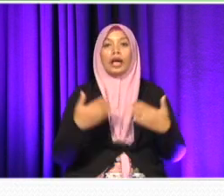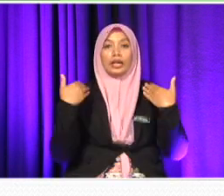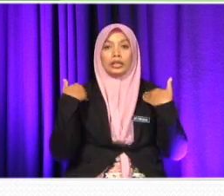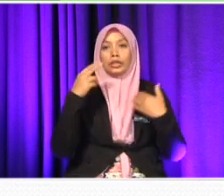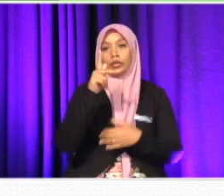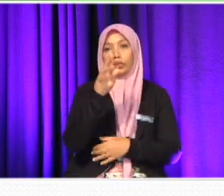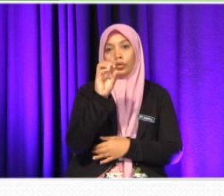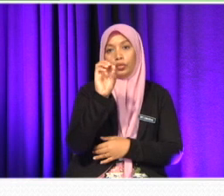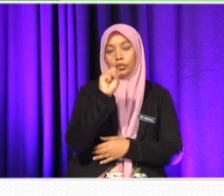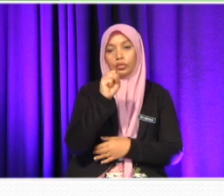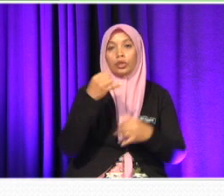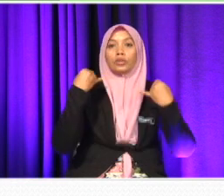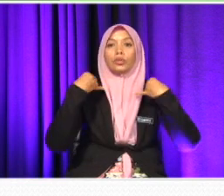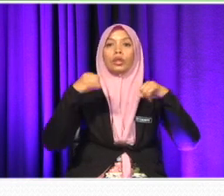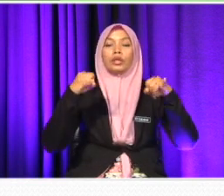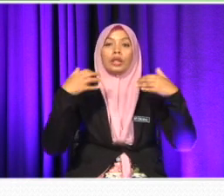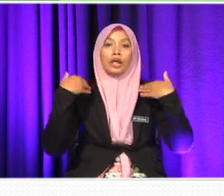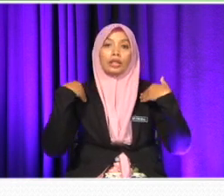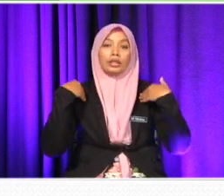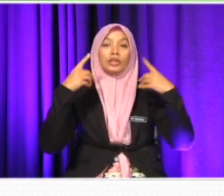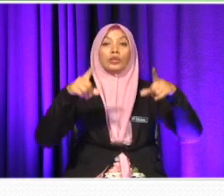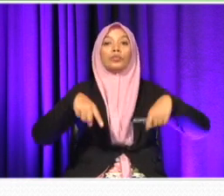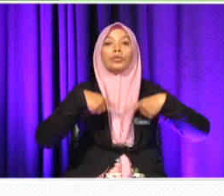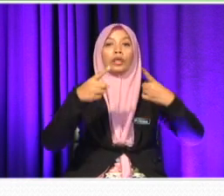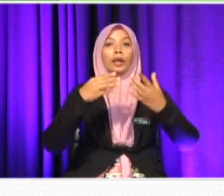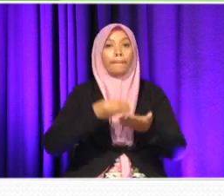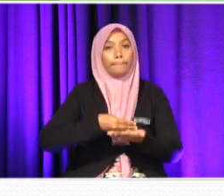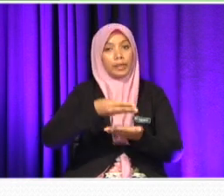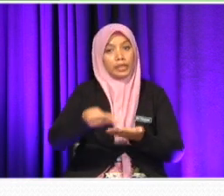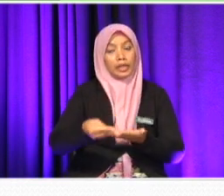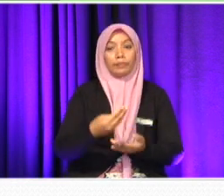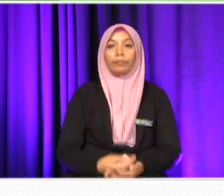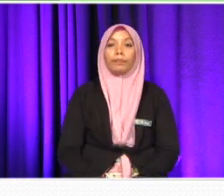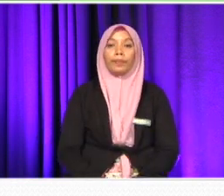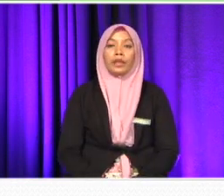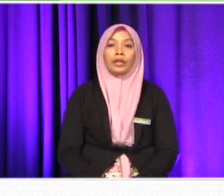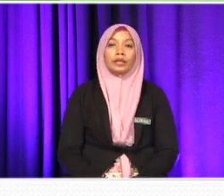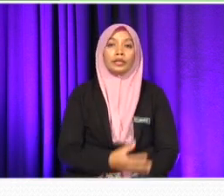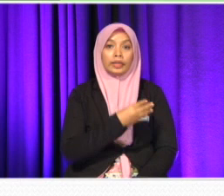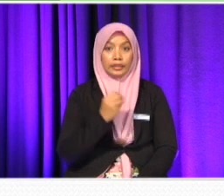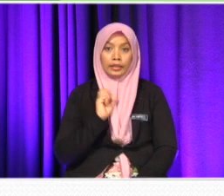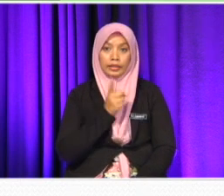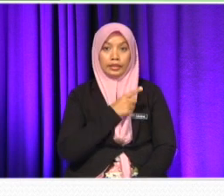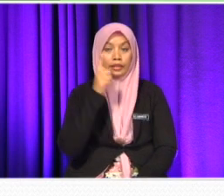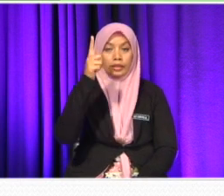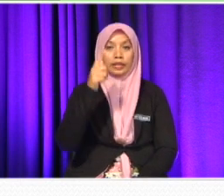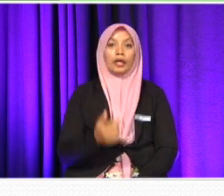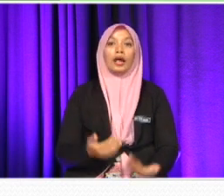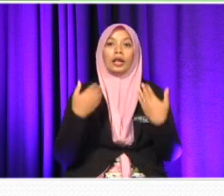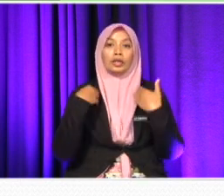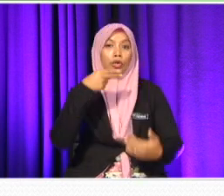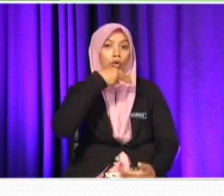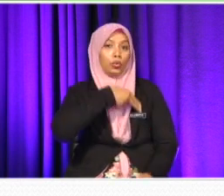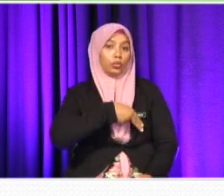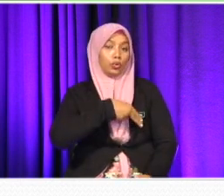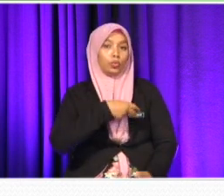akhirnya adiknya eee pulangan beliau ada beliau ada blian Oke dan kita akan lihat Aduh untung kasa perintah